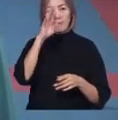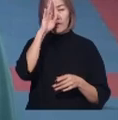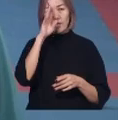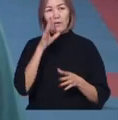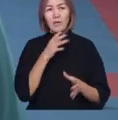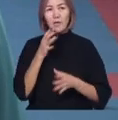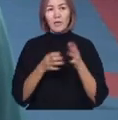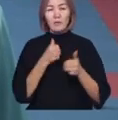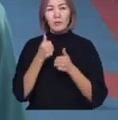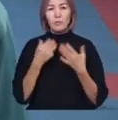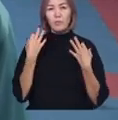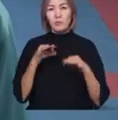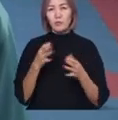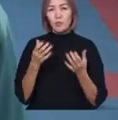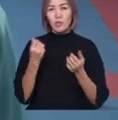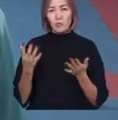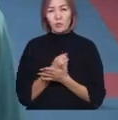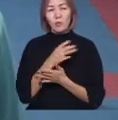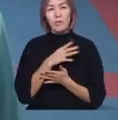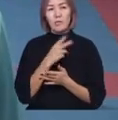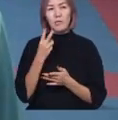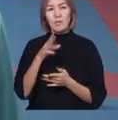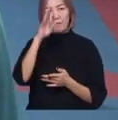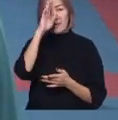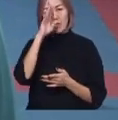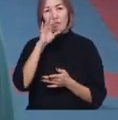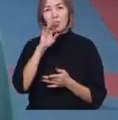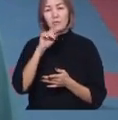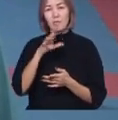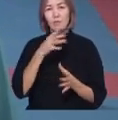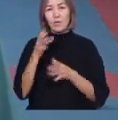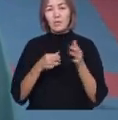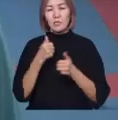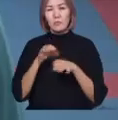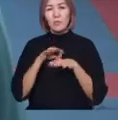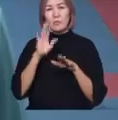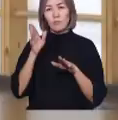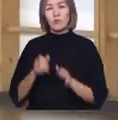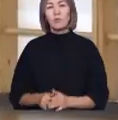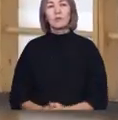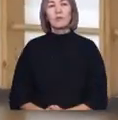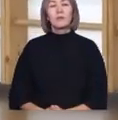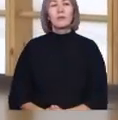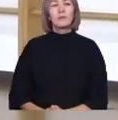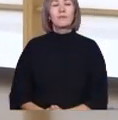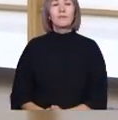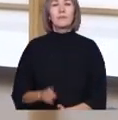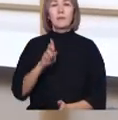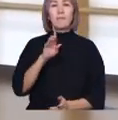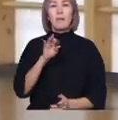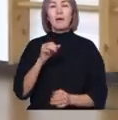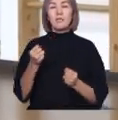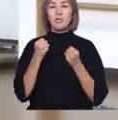қазір әлем чемпионатының жүлдесін ұтып алды, екі баламыз Сингапурда өтетін Азия чемпионатының жүлдесін ұтып алды. Бақанастағы